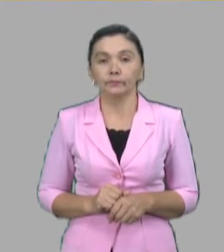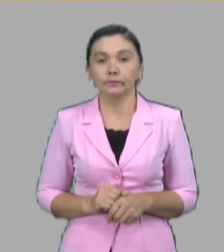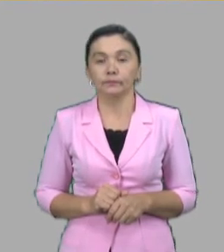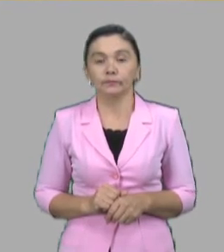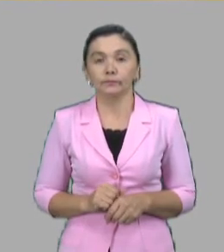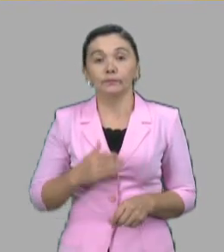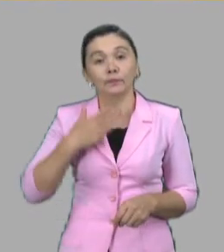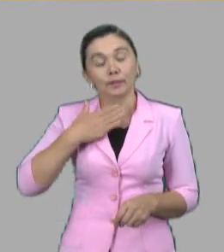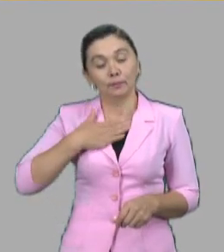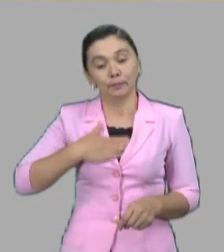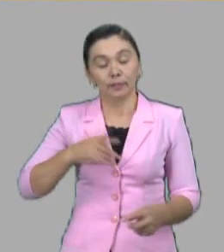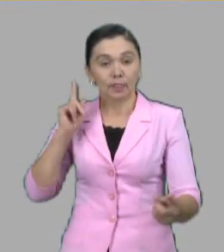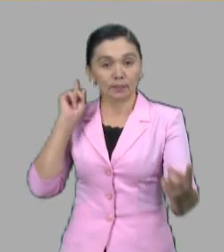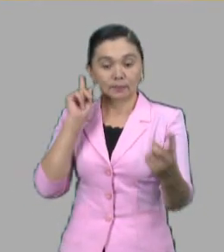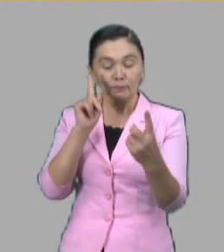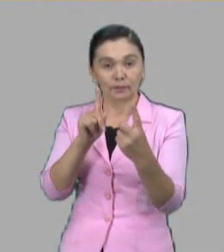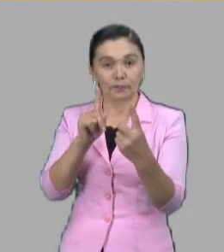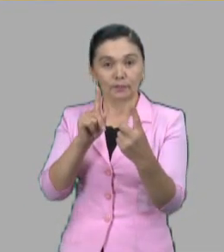Жылуу кабыл алып.